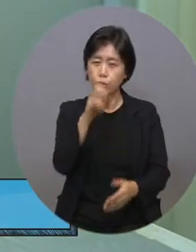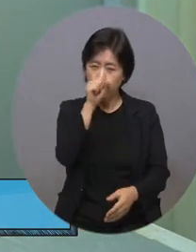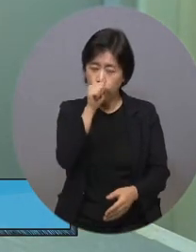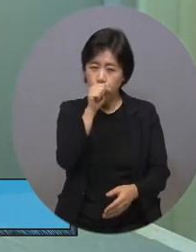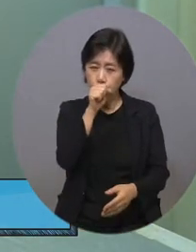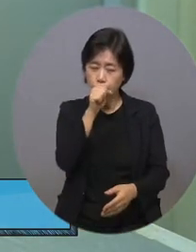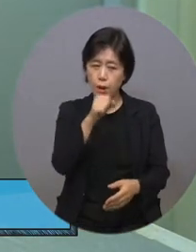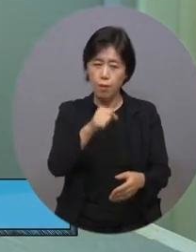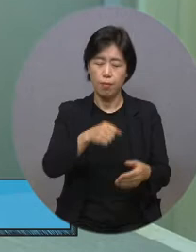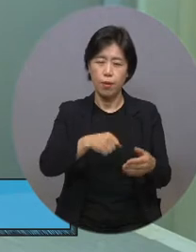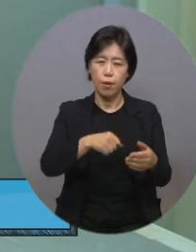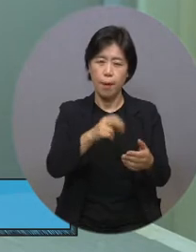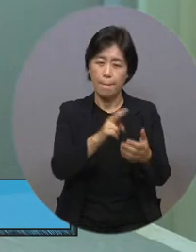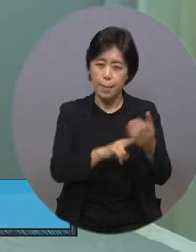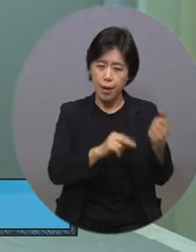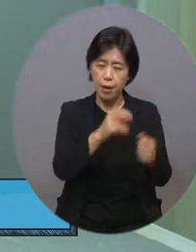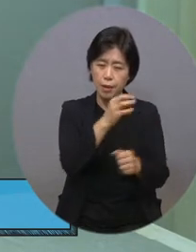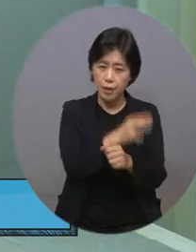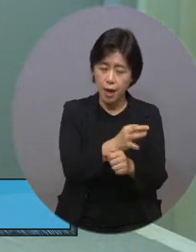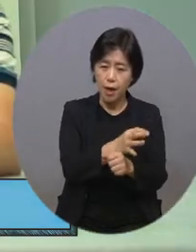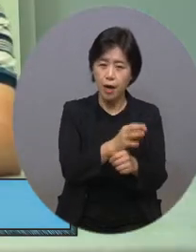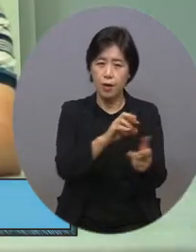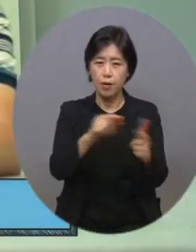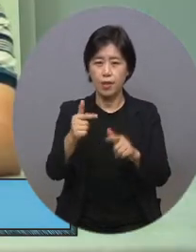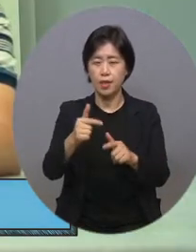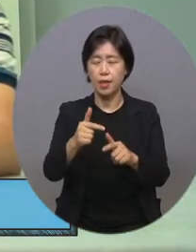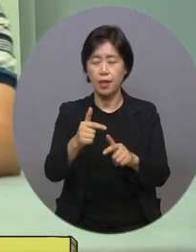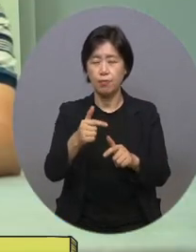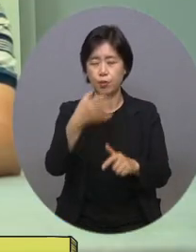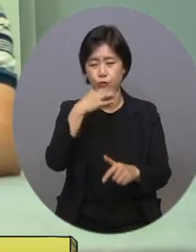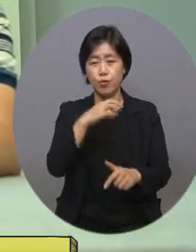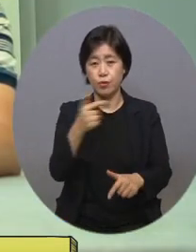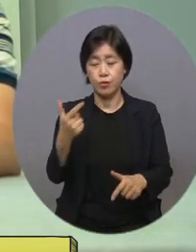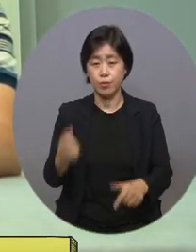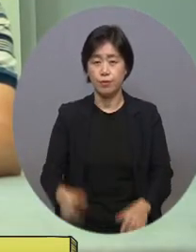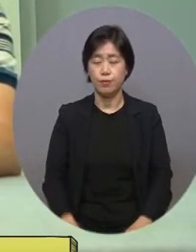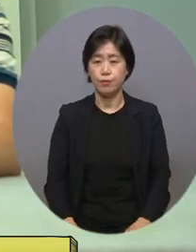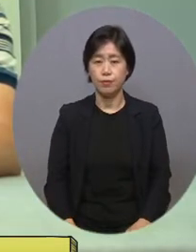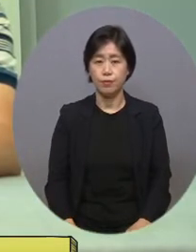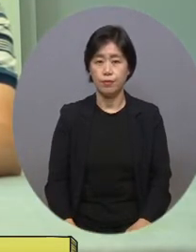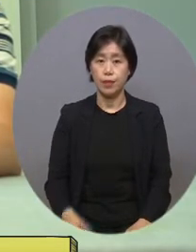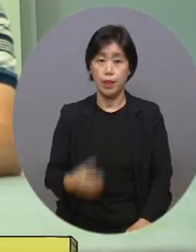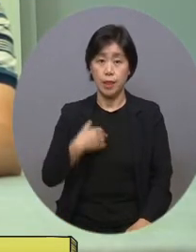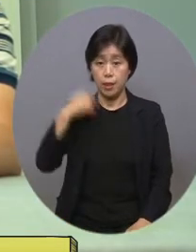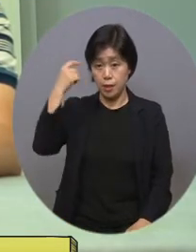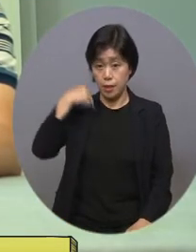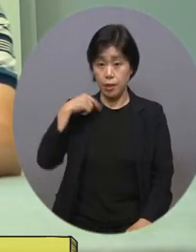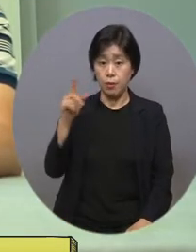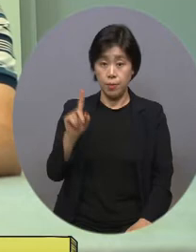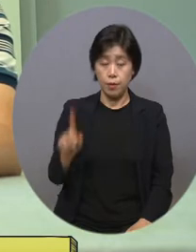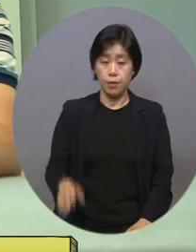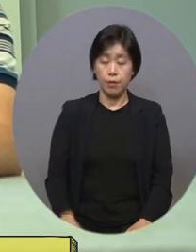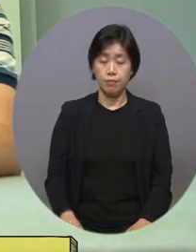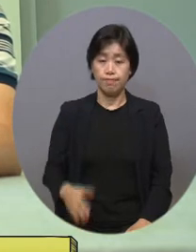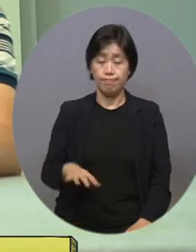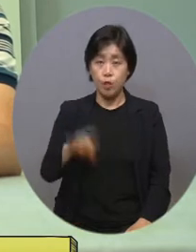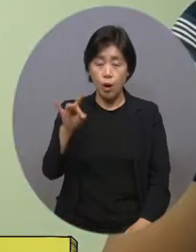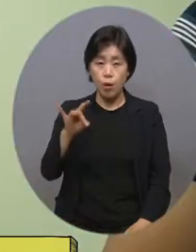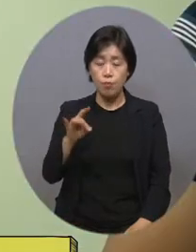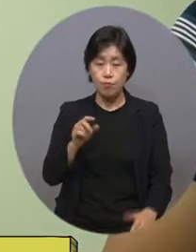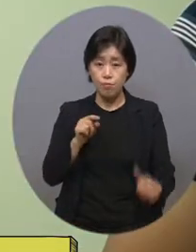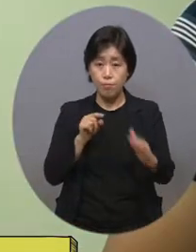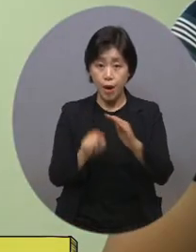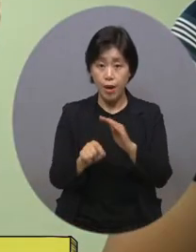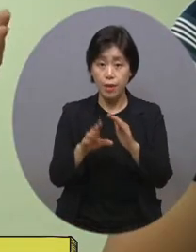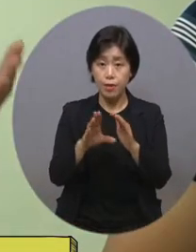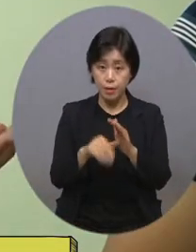수익이 극대화될 수 있는 그런 큰 장점이 있습니다. 그리고 제가 또 느끼는 점은 네. 제가 여기 처음에 딱 들어왔을 때